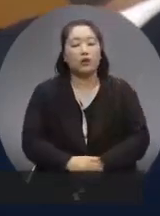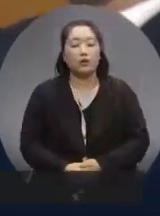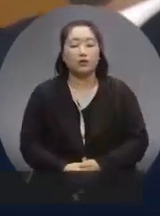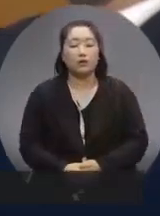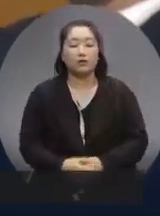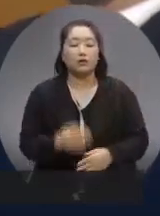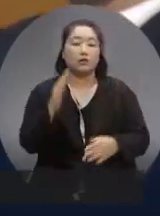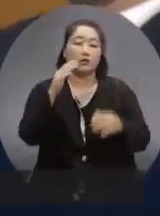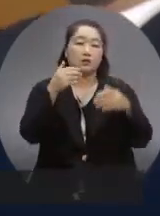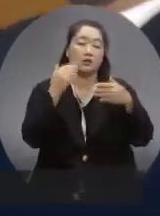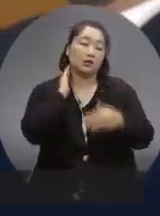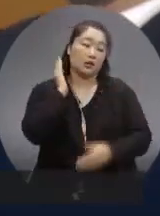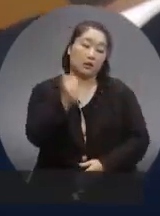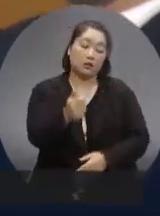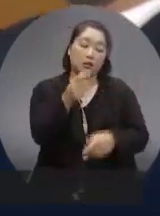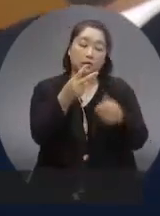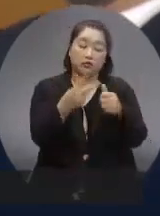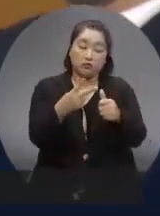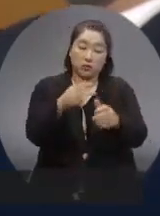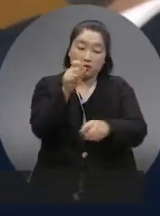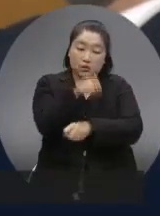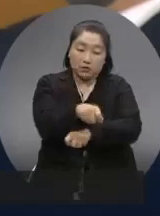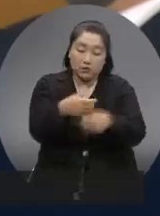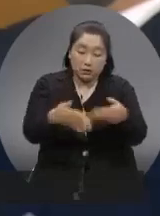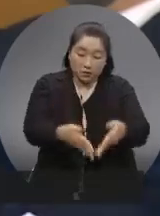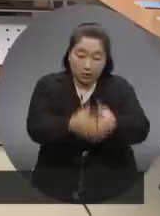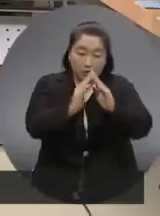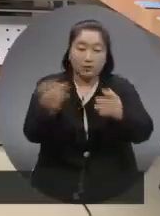대통령 재임진무실 건립에 따른 인구 이동과